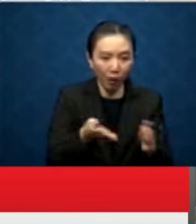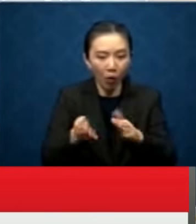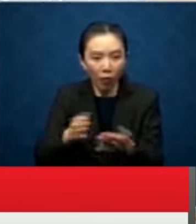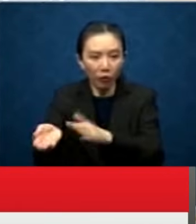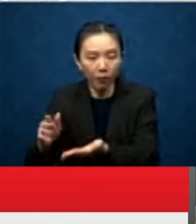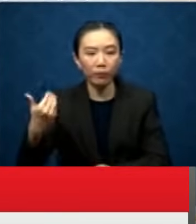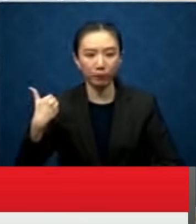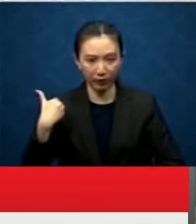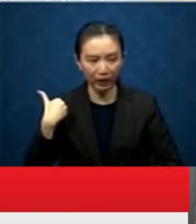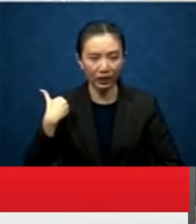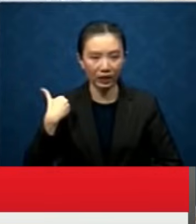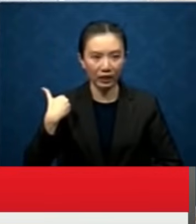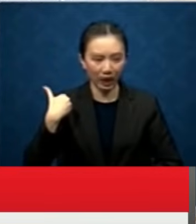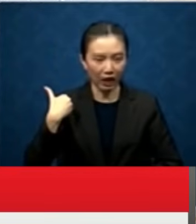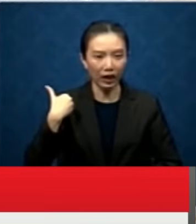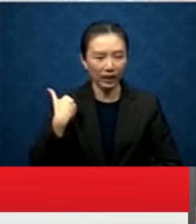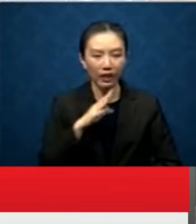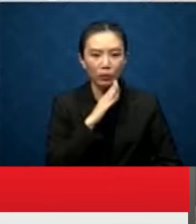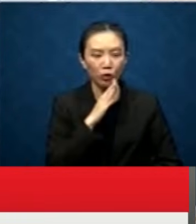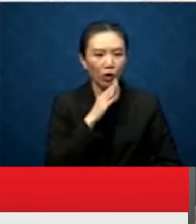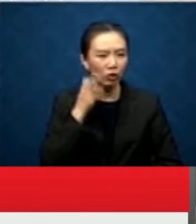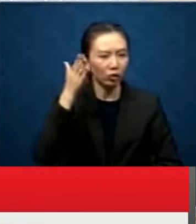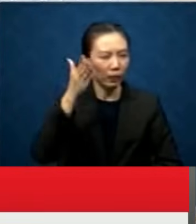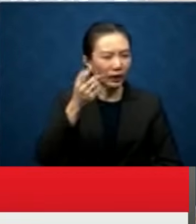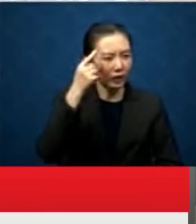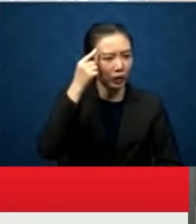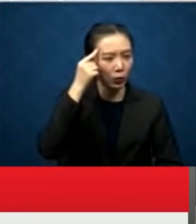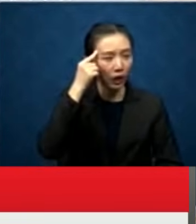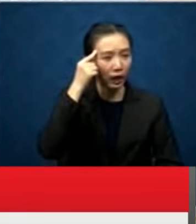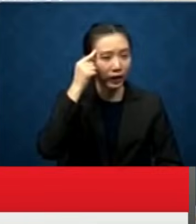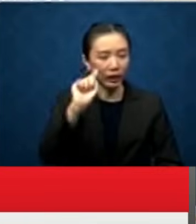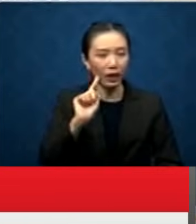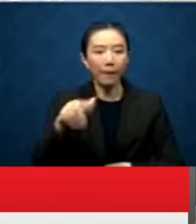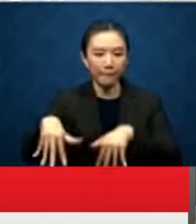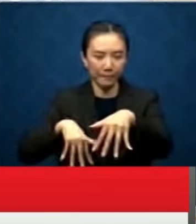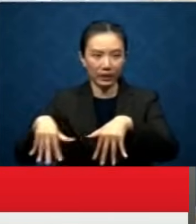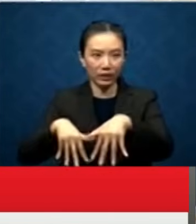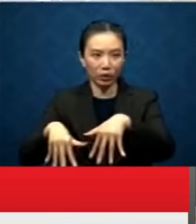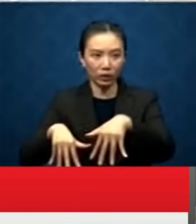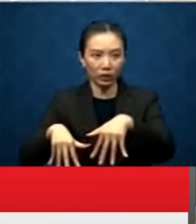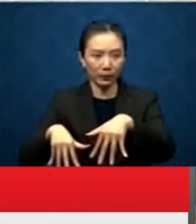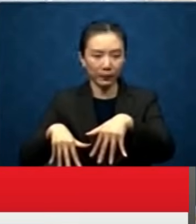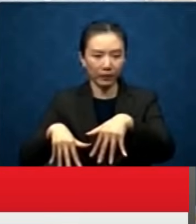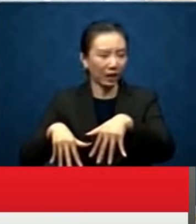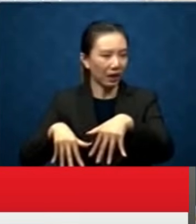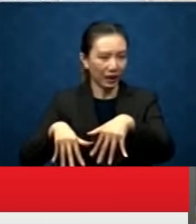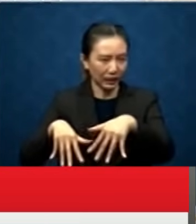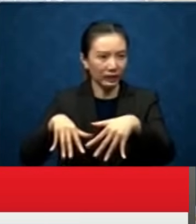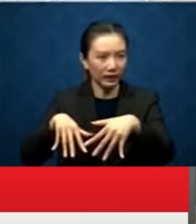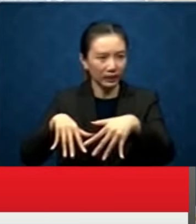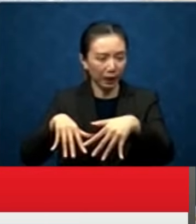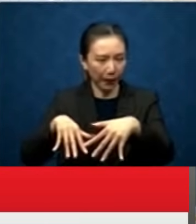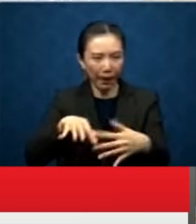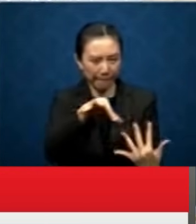แล้วผมเชื่อว่าบ้านใหญ่รุ่นใหม่คงไม่มาอาศัยผู้มีอิทธิพลแล้วเพราะประชาชนเาไม่เลือกหรอกครับจะเอาไปข่ม